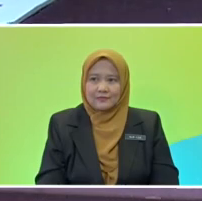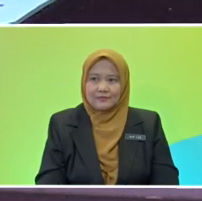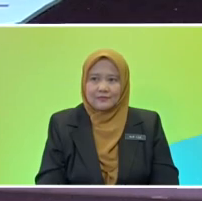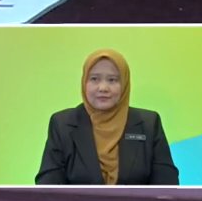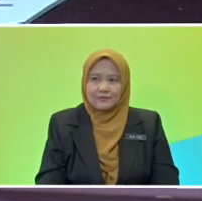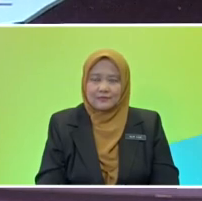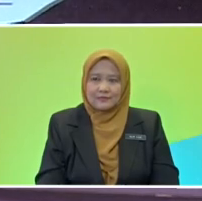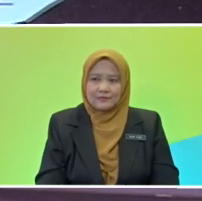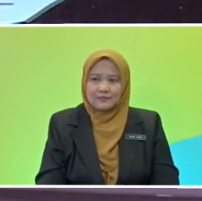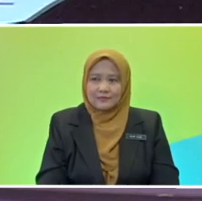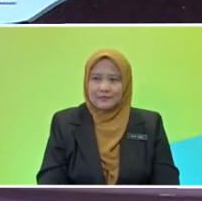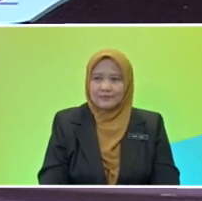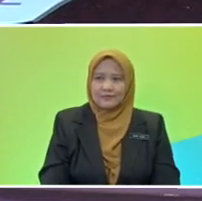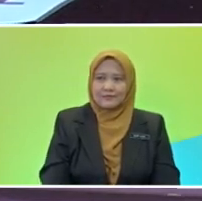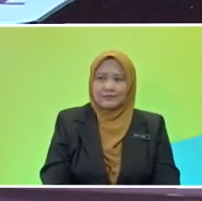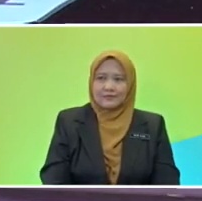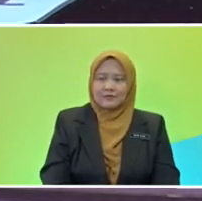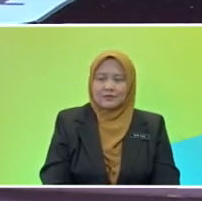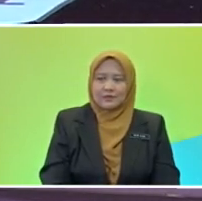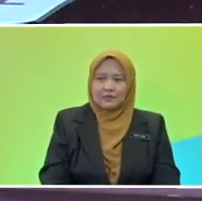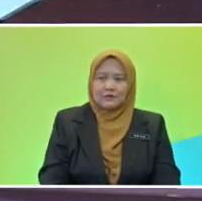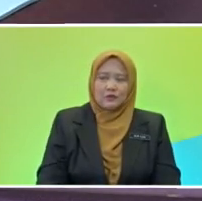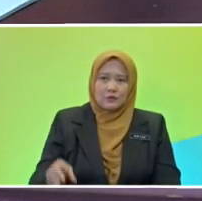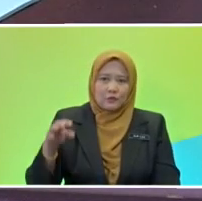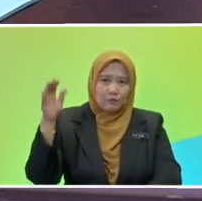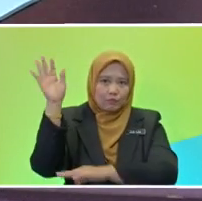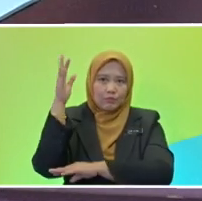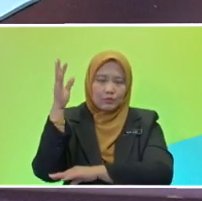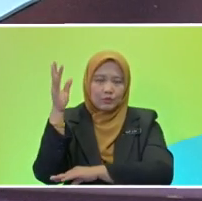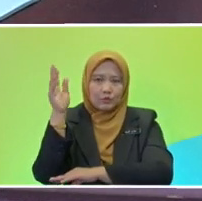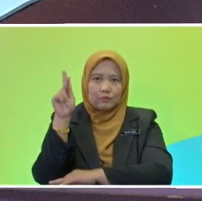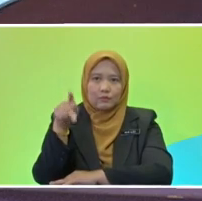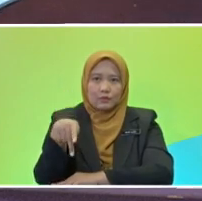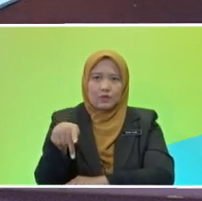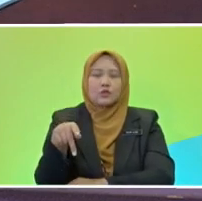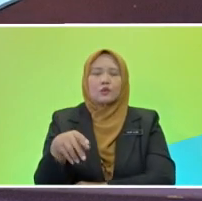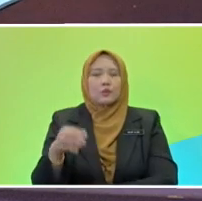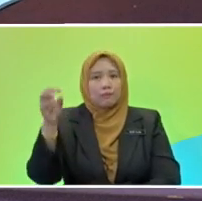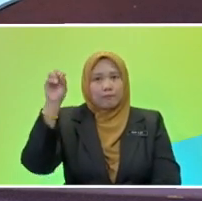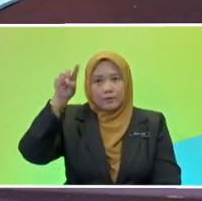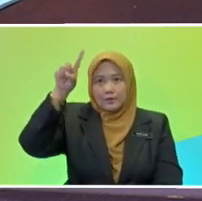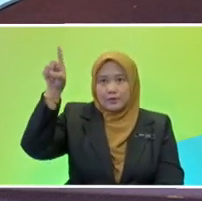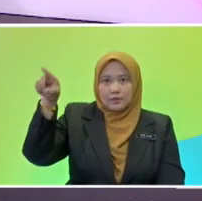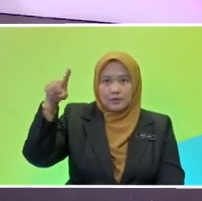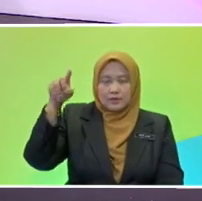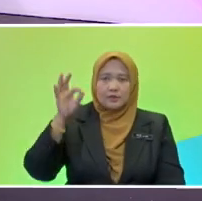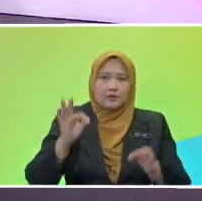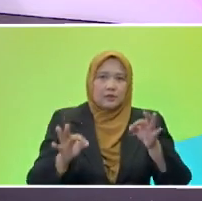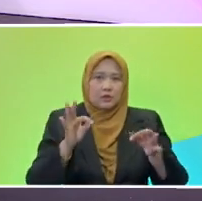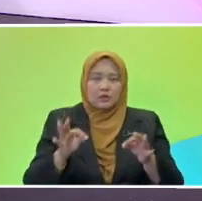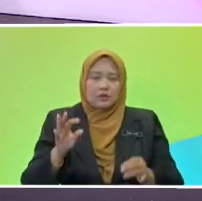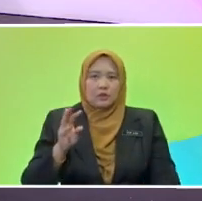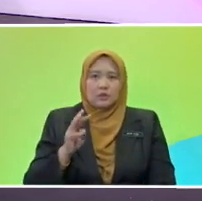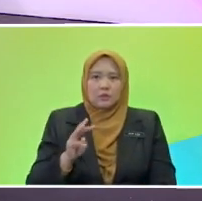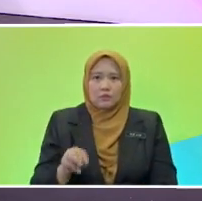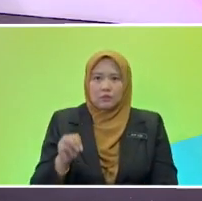sebab pokok yang perlu ke Matahari untuk anak-anak murid yang berada di luar sana pastikan ya ketika kamu